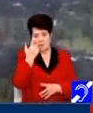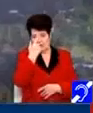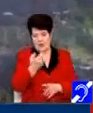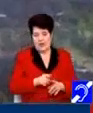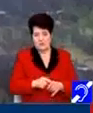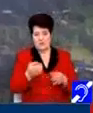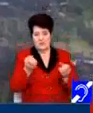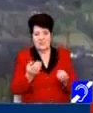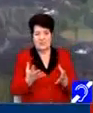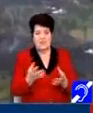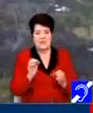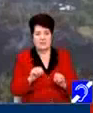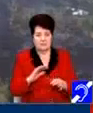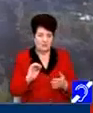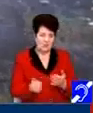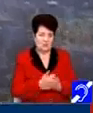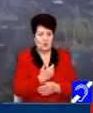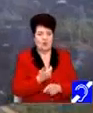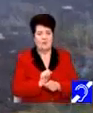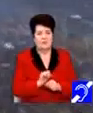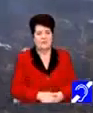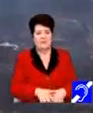zile s-ar putea produce noi erupții violente.